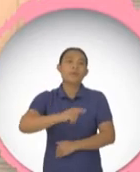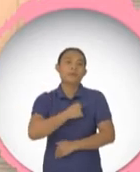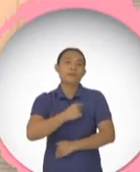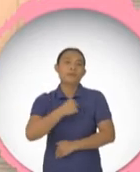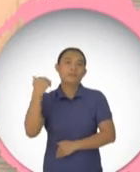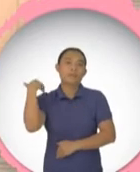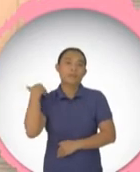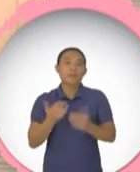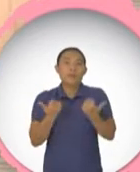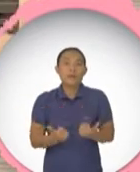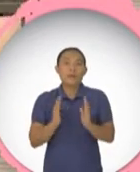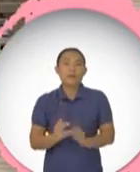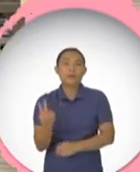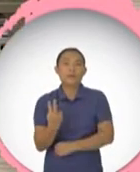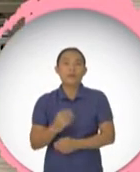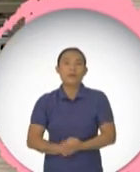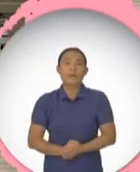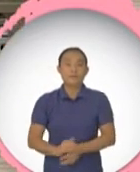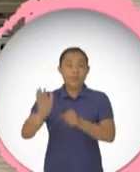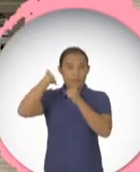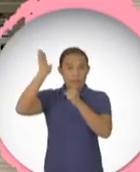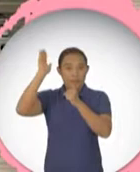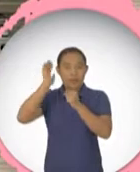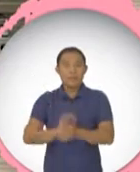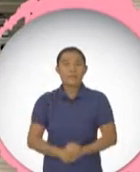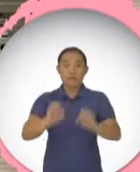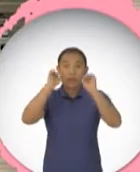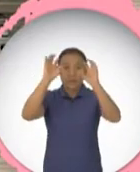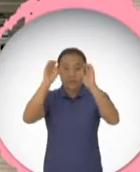แต่ว่าสำหรับวันนี้เนี่ยเราสองคนผมณัฐพันธ์ลักษณะวงศ์แล้วก็อาจ